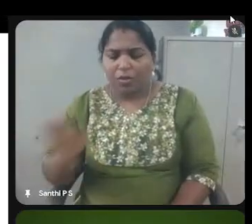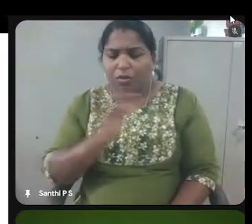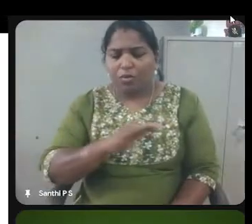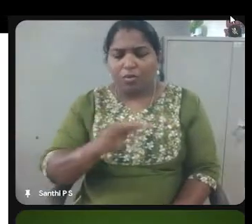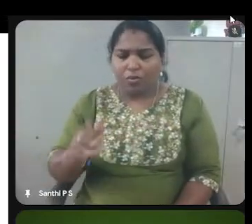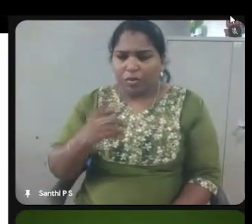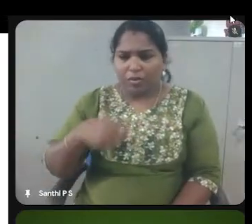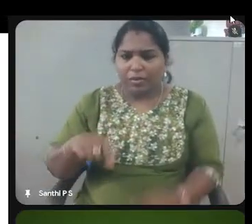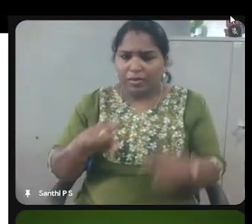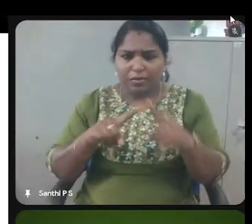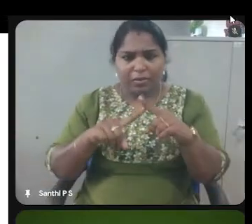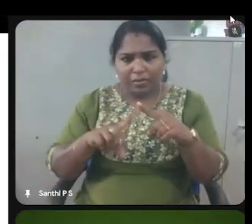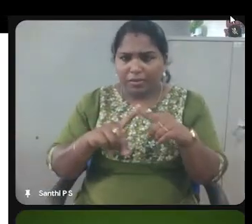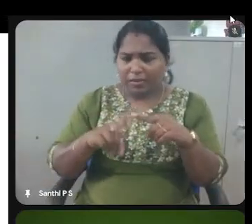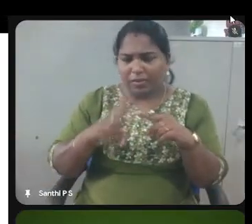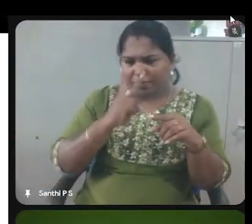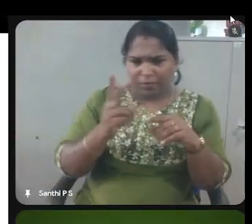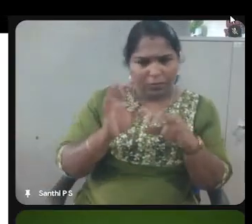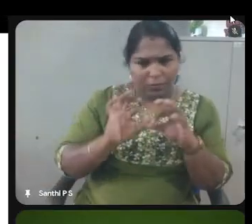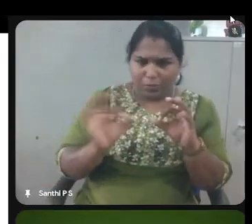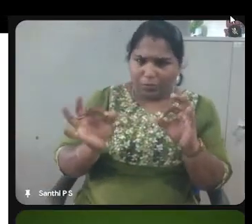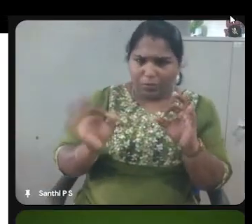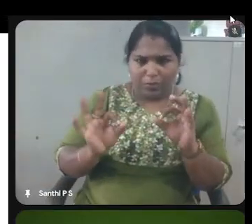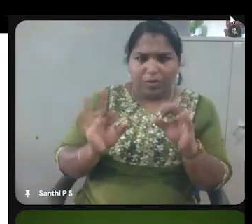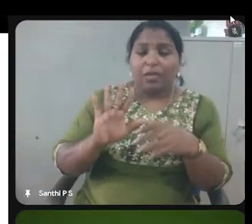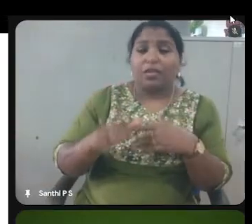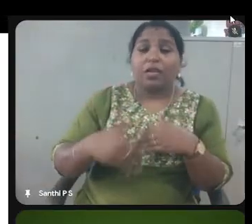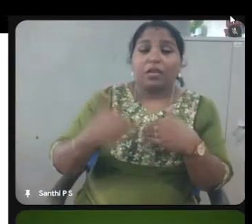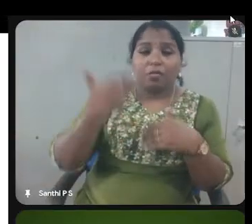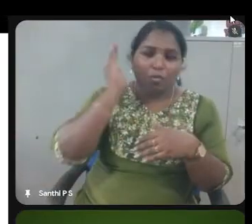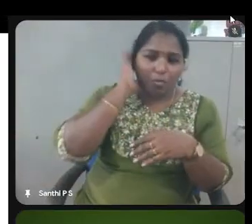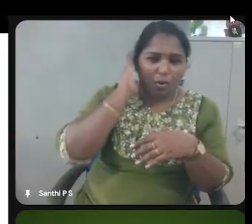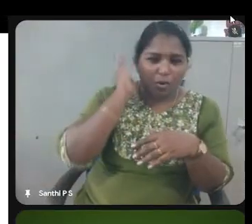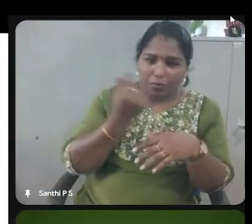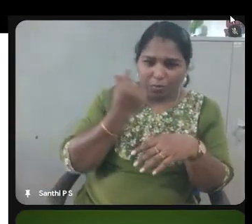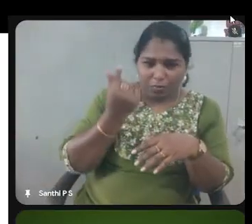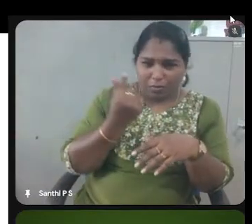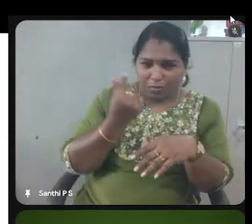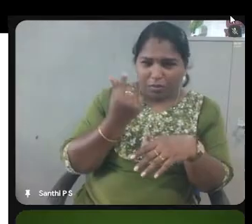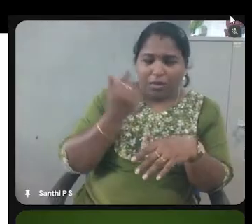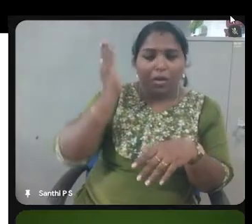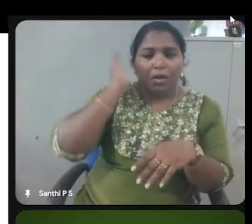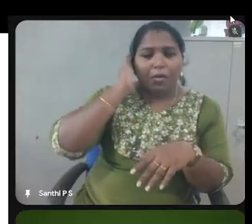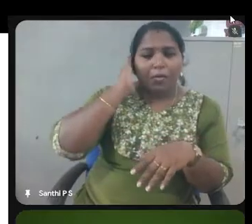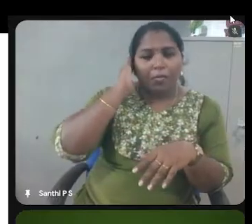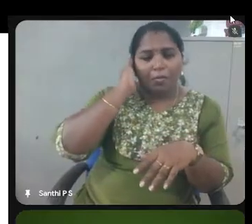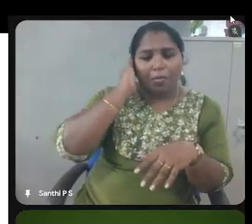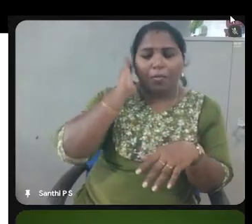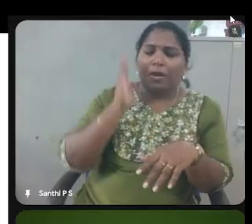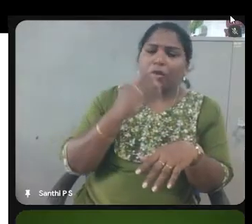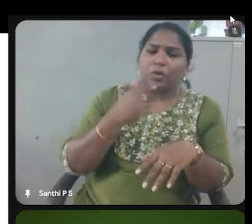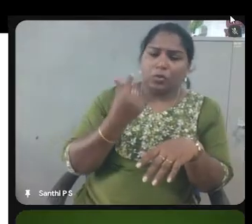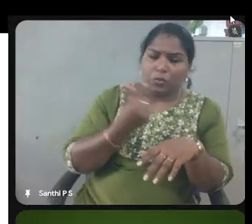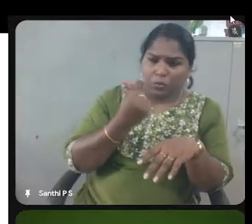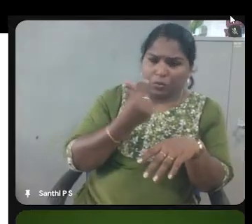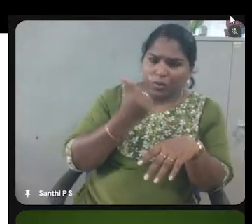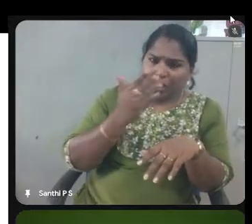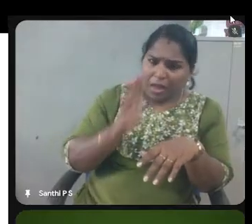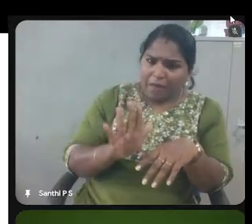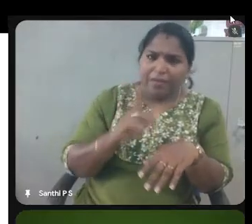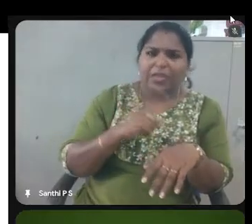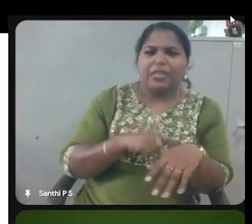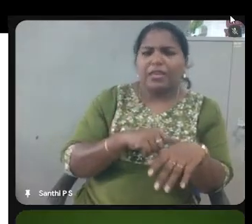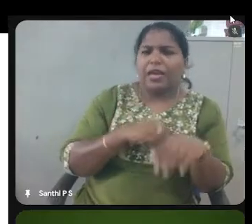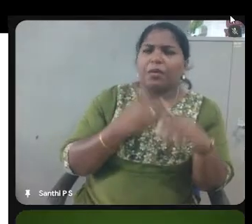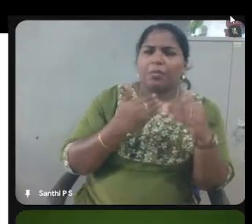കാണാനില്ല, ടിവിയുടെ ഓപ്ഷൻ ഇല്ല. പിന്നെ ഉള്ളത് മൊബൈൽ ഫോണാണ്. മൊബൈൽ ഫോൺ ഞാൻ കുട്ടികൾ നോക്കുന്നുണ്ടെങ്കിൽ ഒന്നില്ലെങ്കിൽ സമയം വെച്ച്